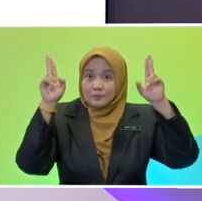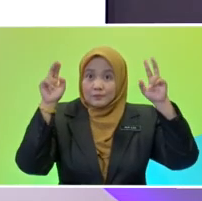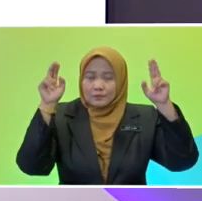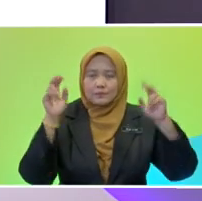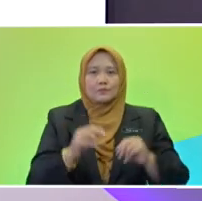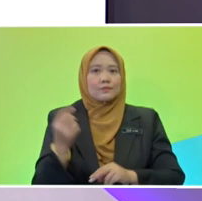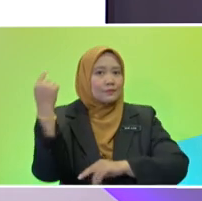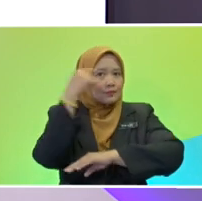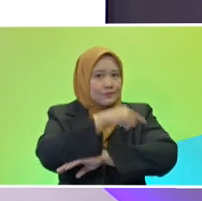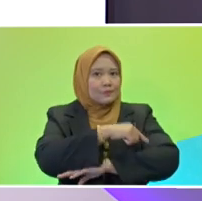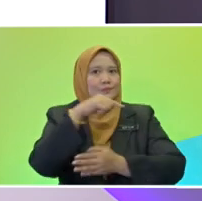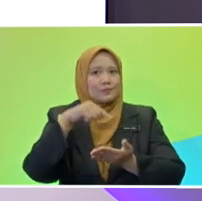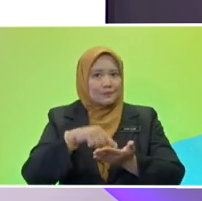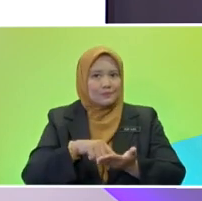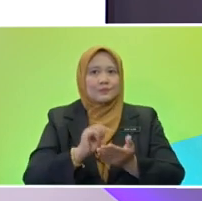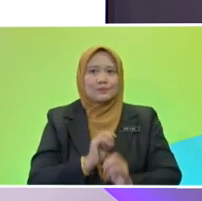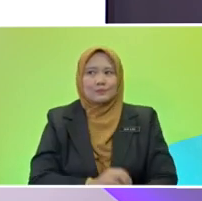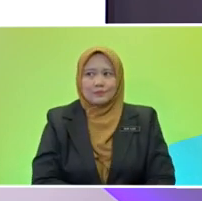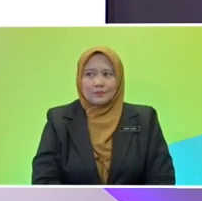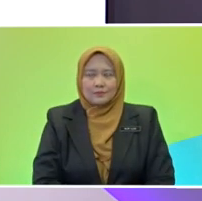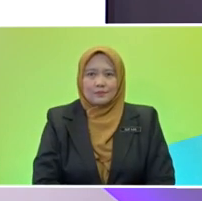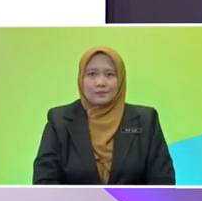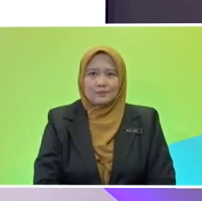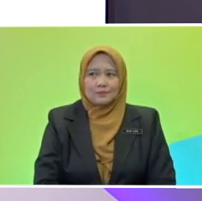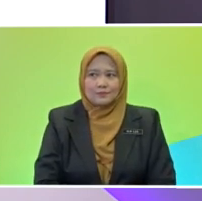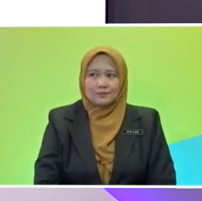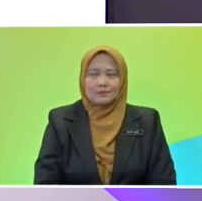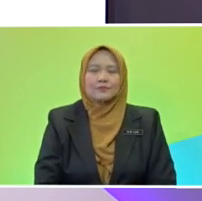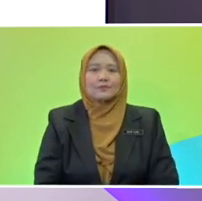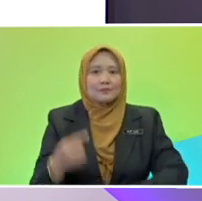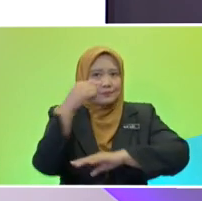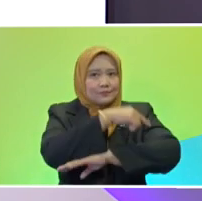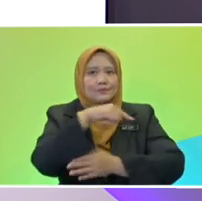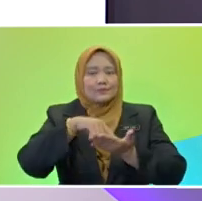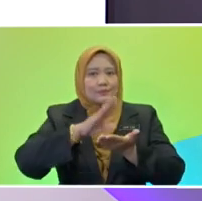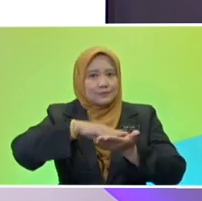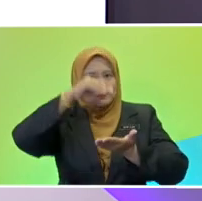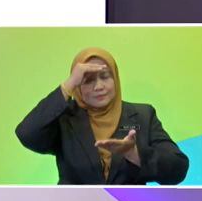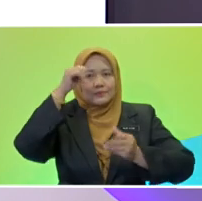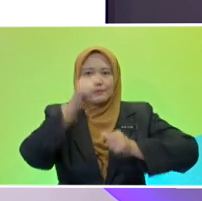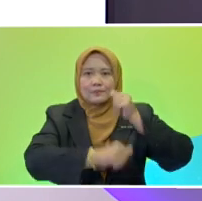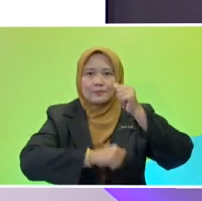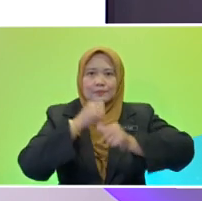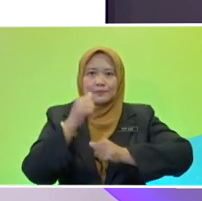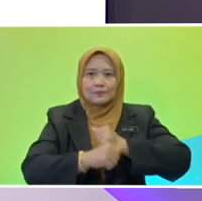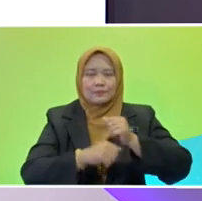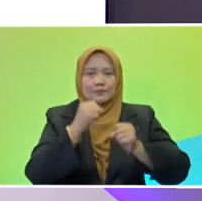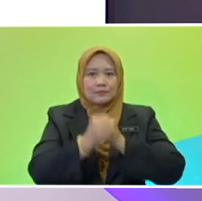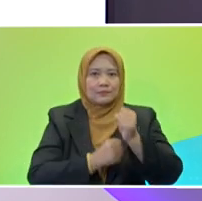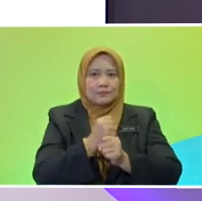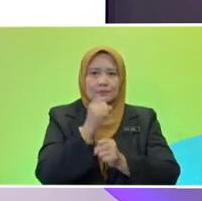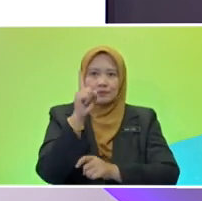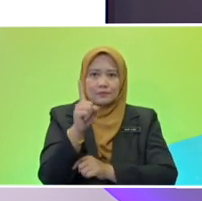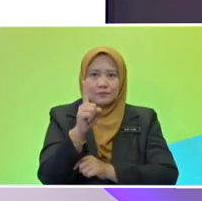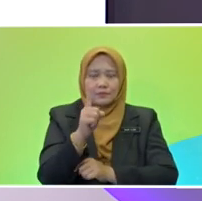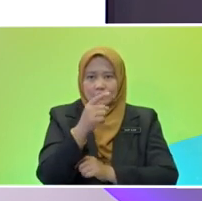berada di luar sana hari ini kita belajar mata pelajaran size yang yang tentang topik bahagian